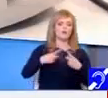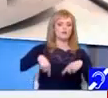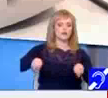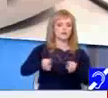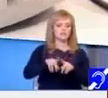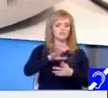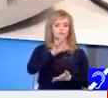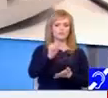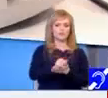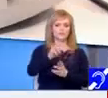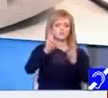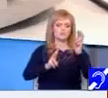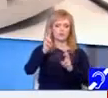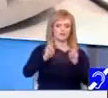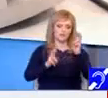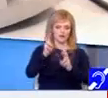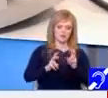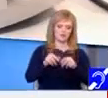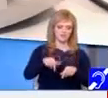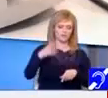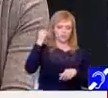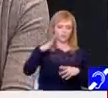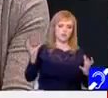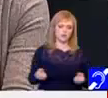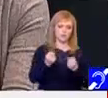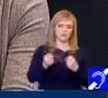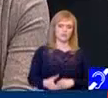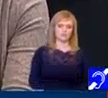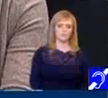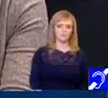Organizația pentru Dezvoltarea Sectorului Întreprinderilor Mici și Mijlocii.